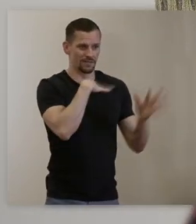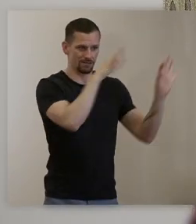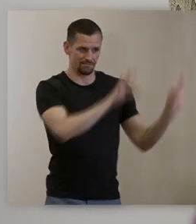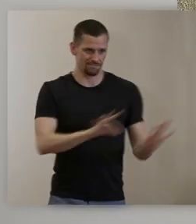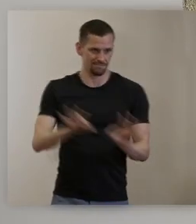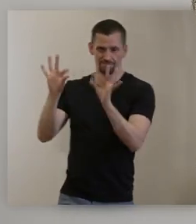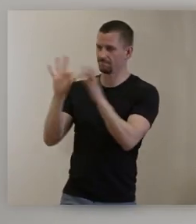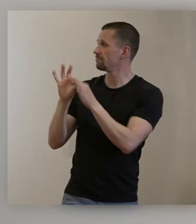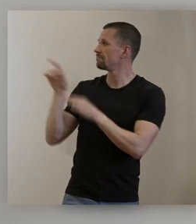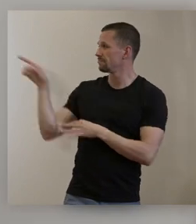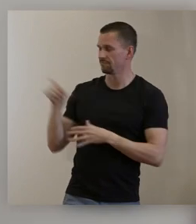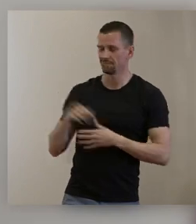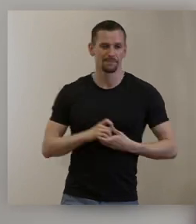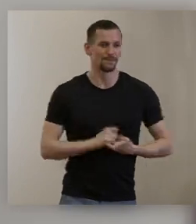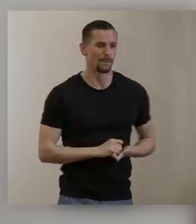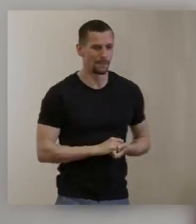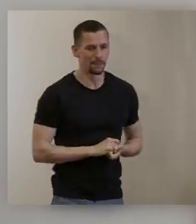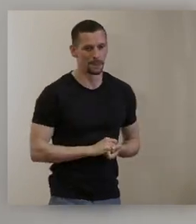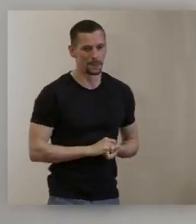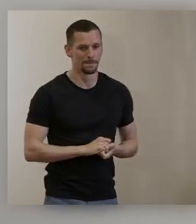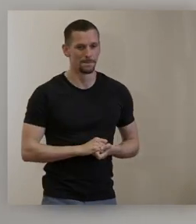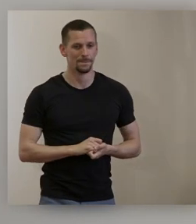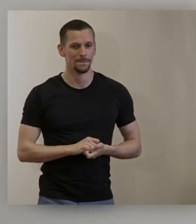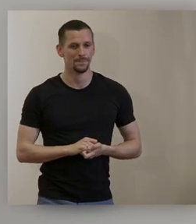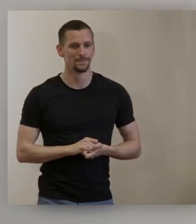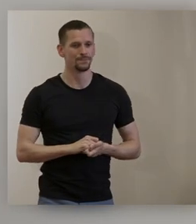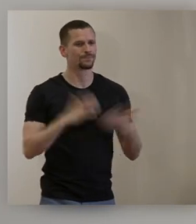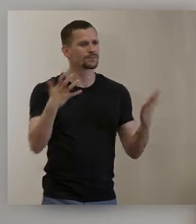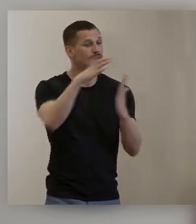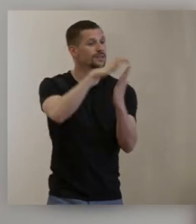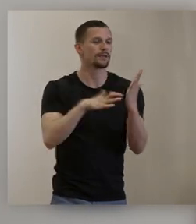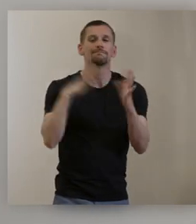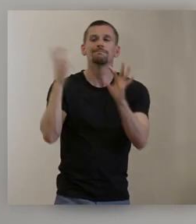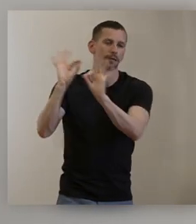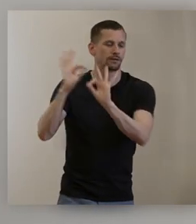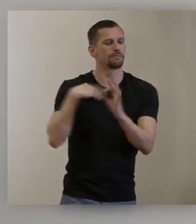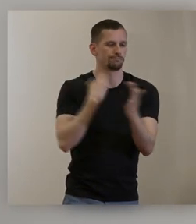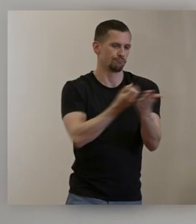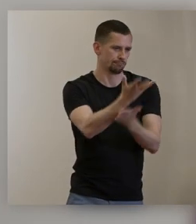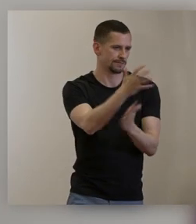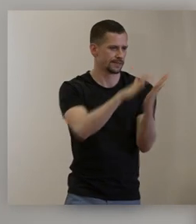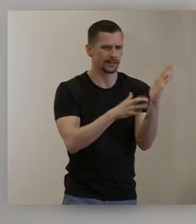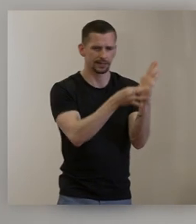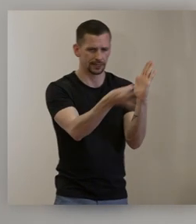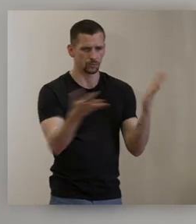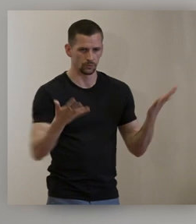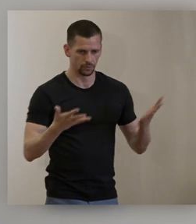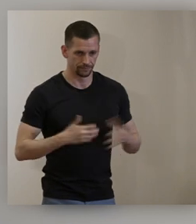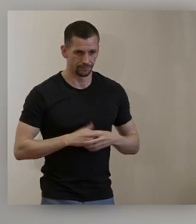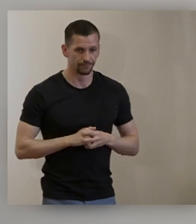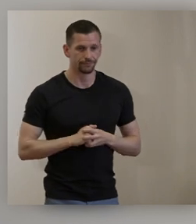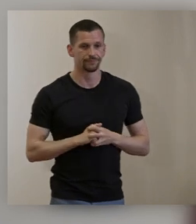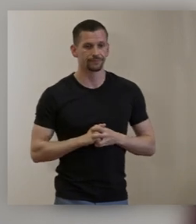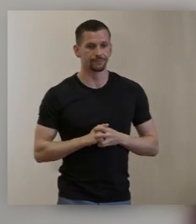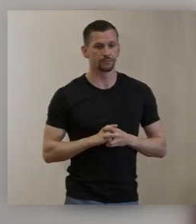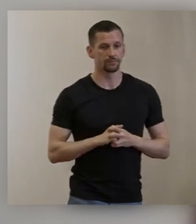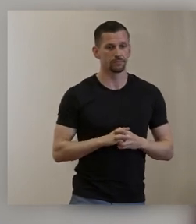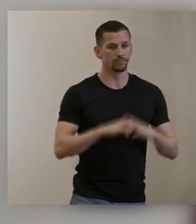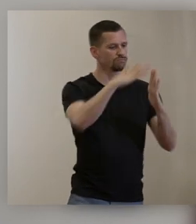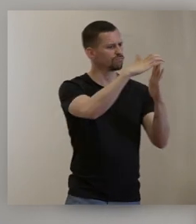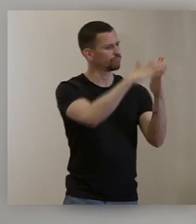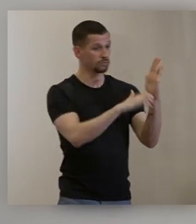de Debré ? Eh bien, au départ, il a un premier paragraphe qui commente ce mariage.